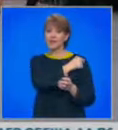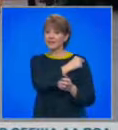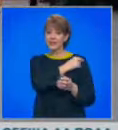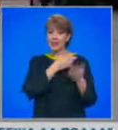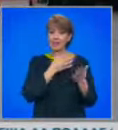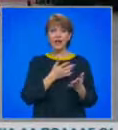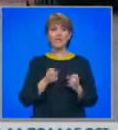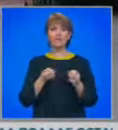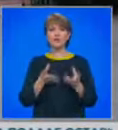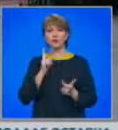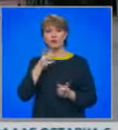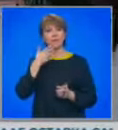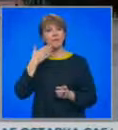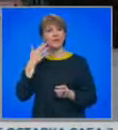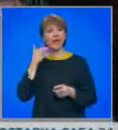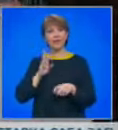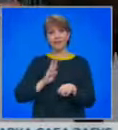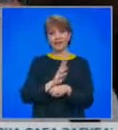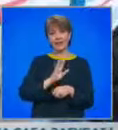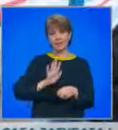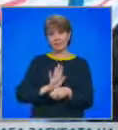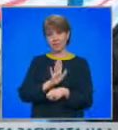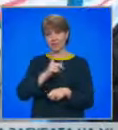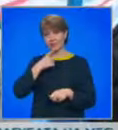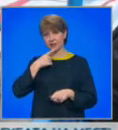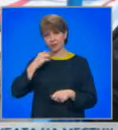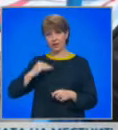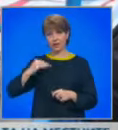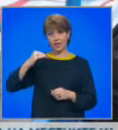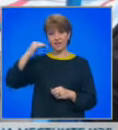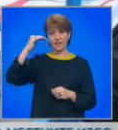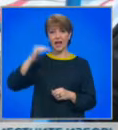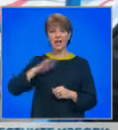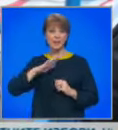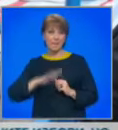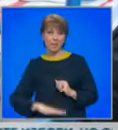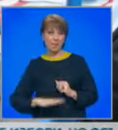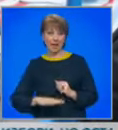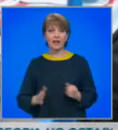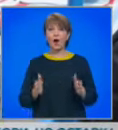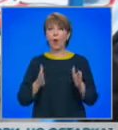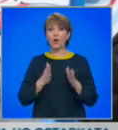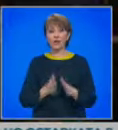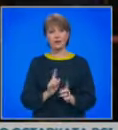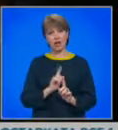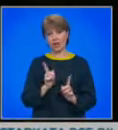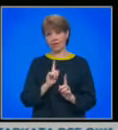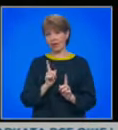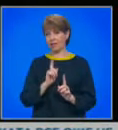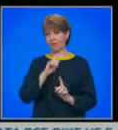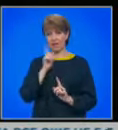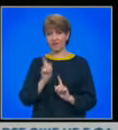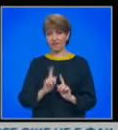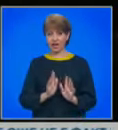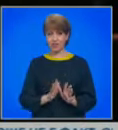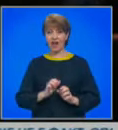възможна само за тинейджери между 13 и 15 годишна възраст, а за по-малките ограниченията не важат.